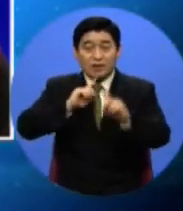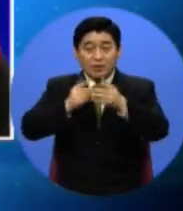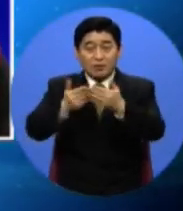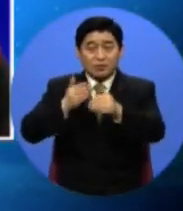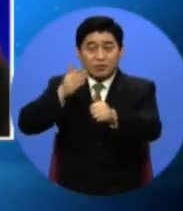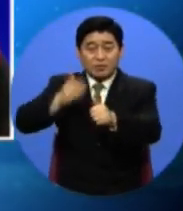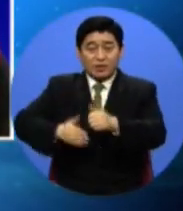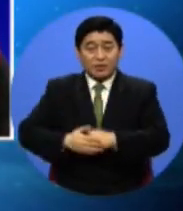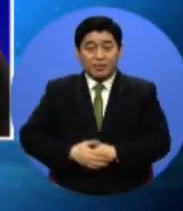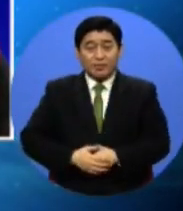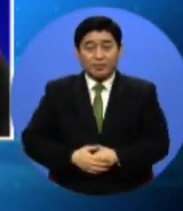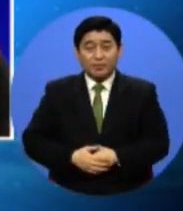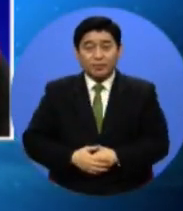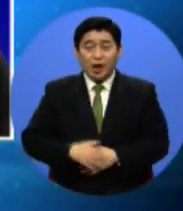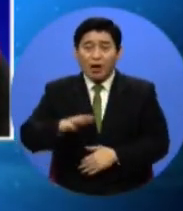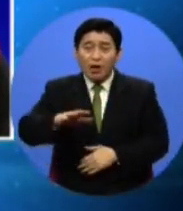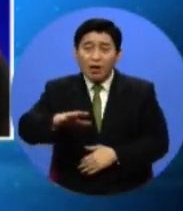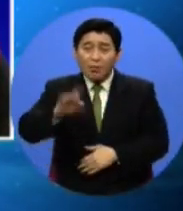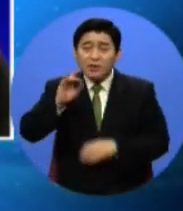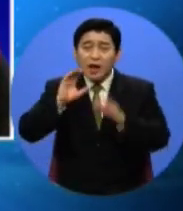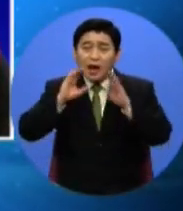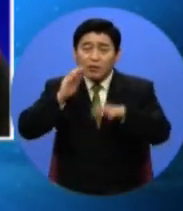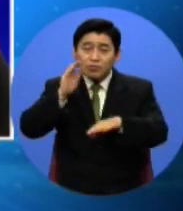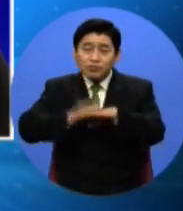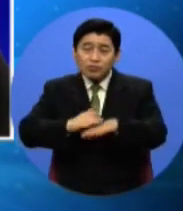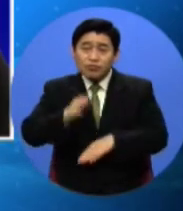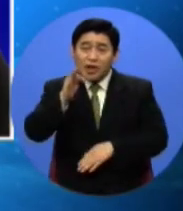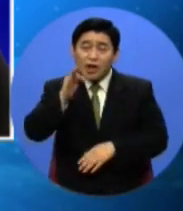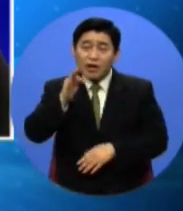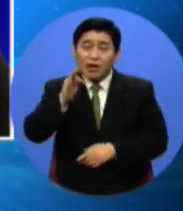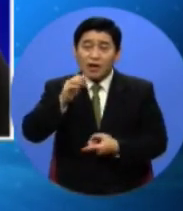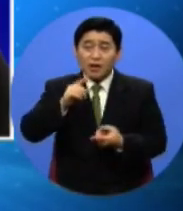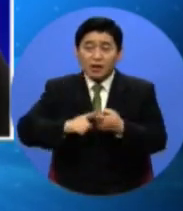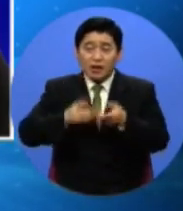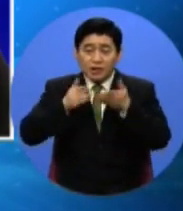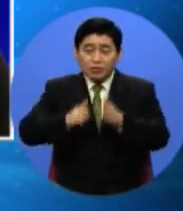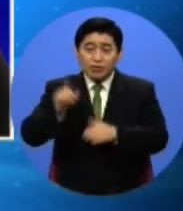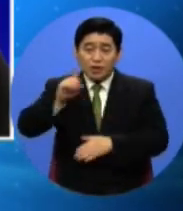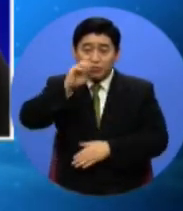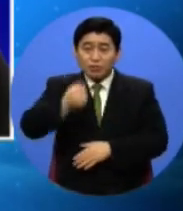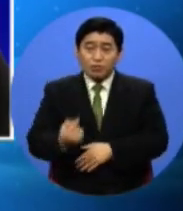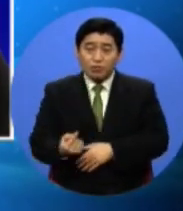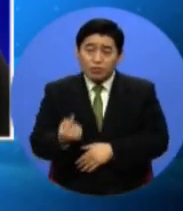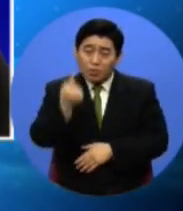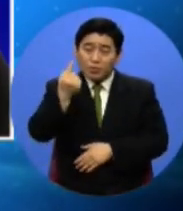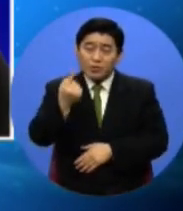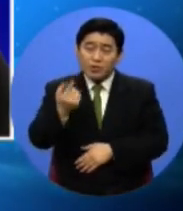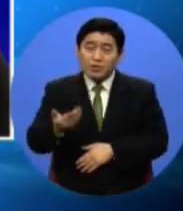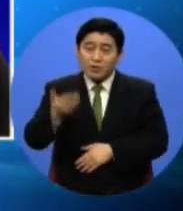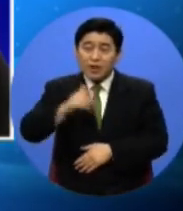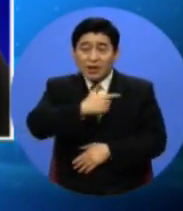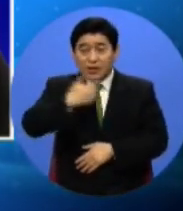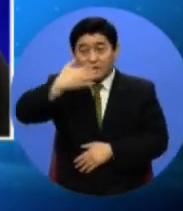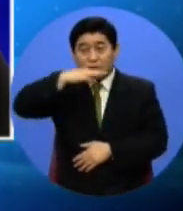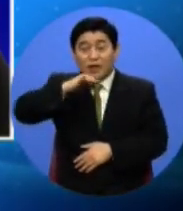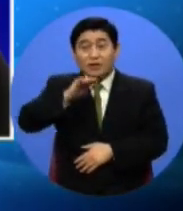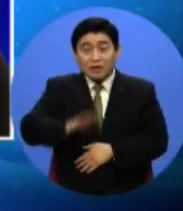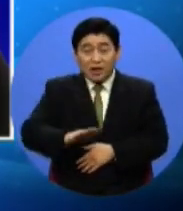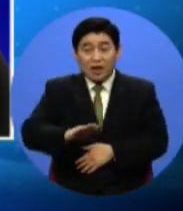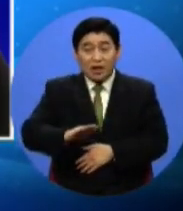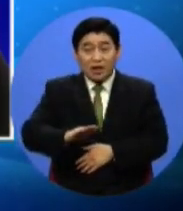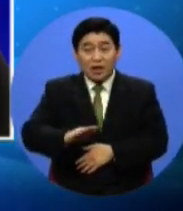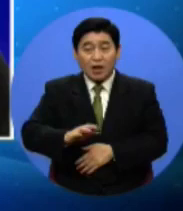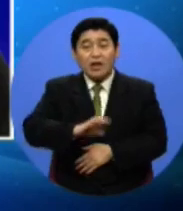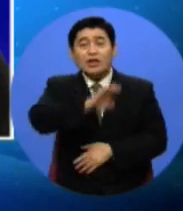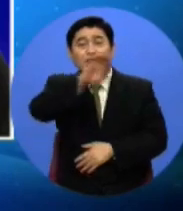드리고요 어 우선은 아동수당이 추산을 높이는데 아주 큰 효과가 있다는 것은